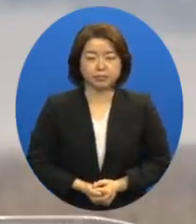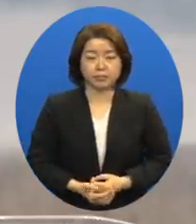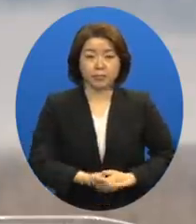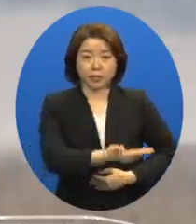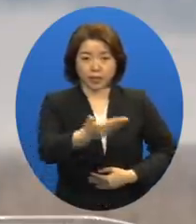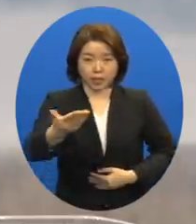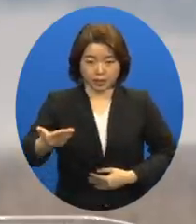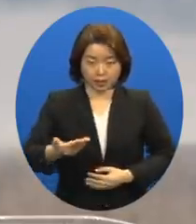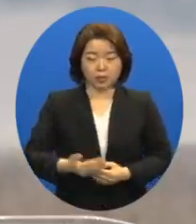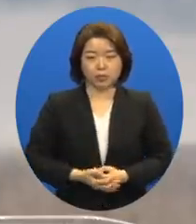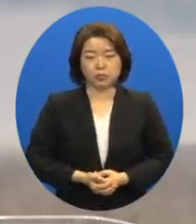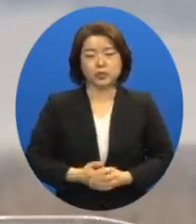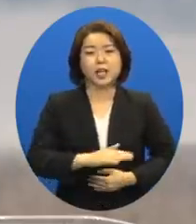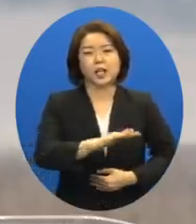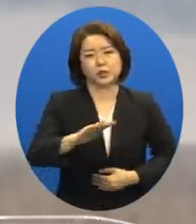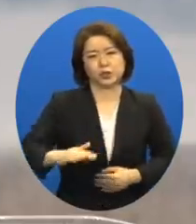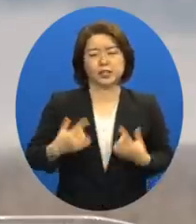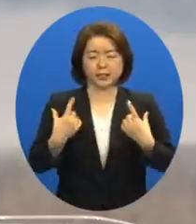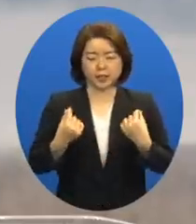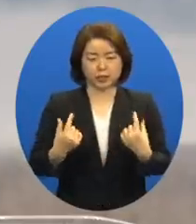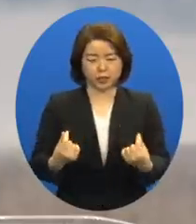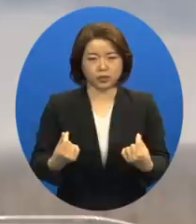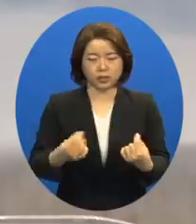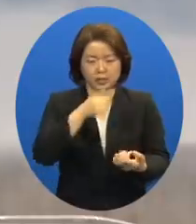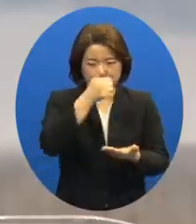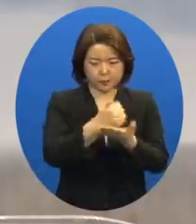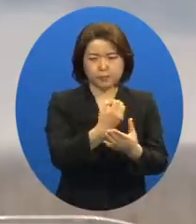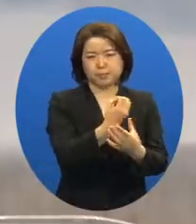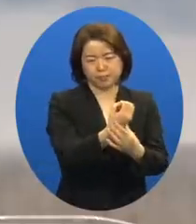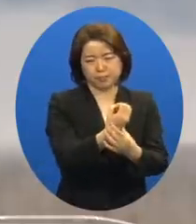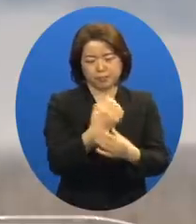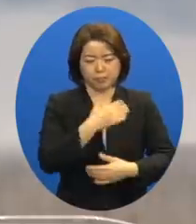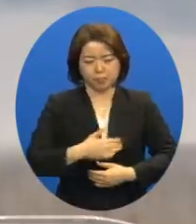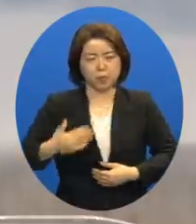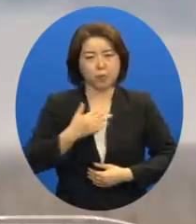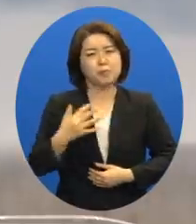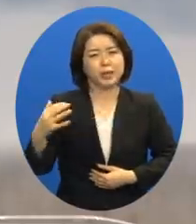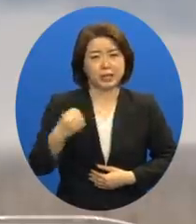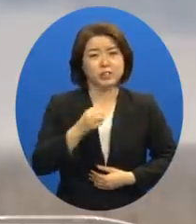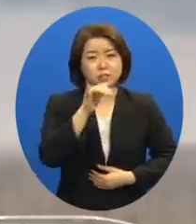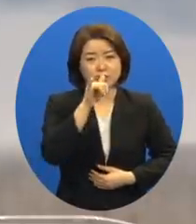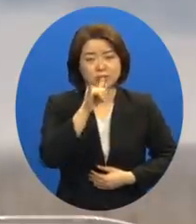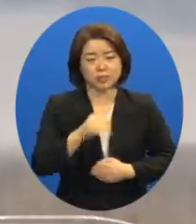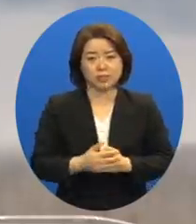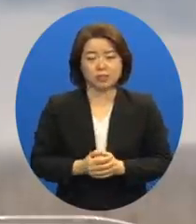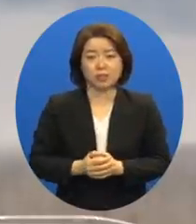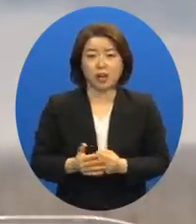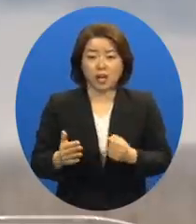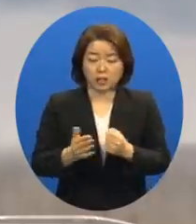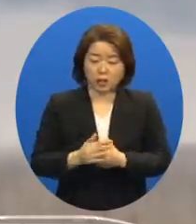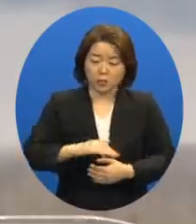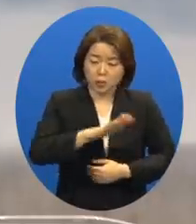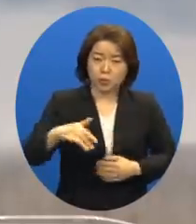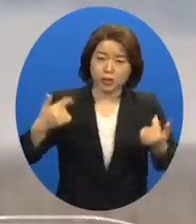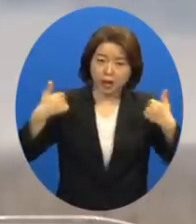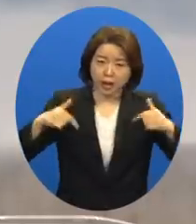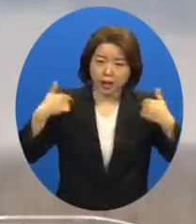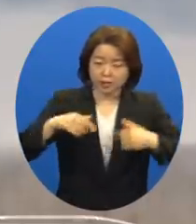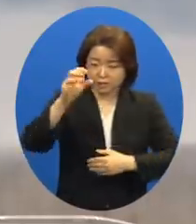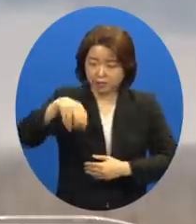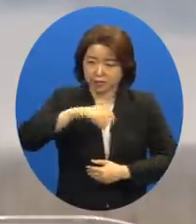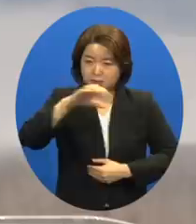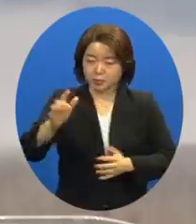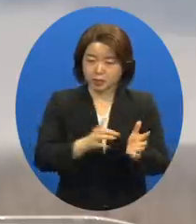여러분, 우리는 여전히 죄 덩어리인 육신을 가지고 삽니다. 그러므로 우리는 언제나 십자가의